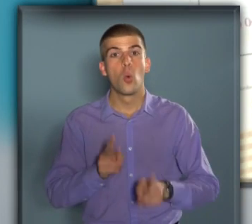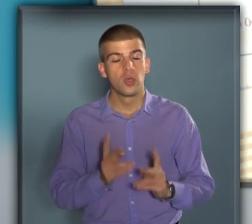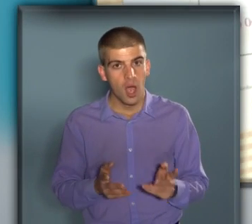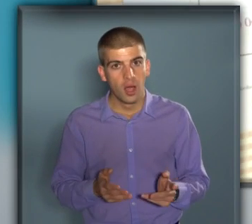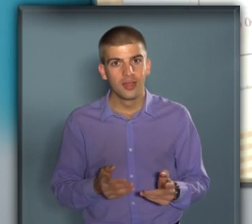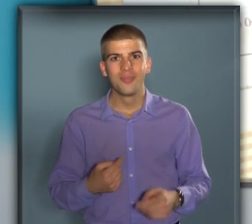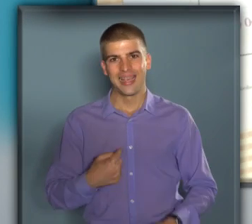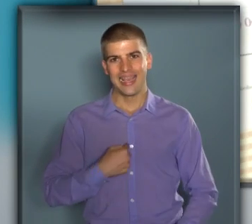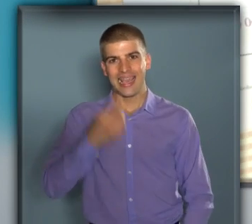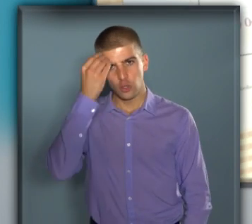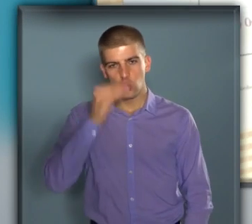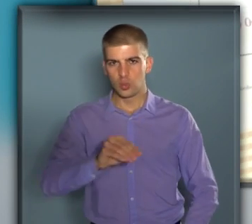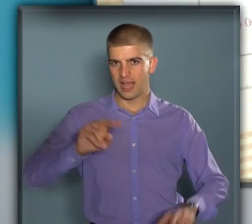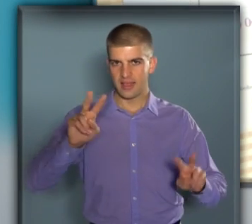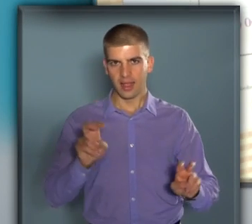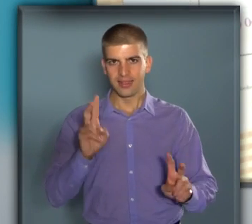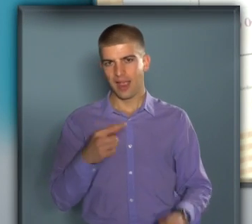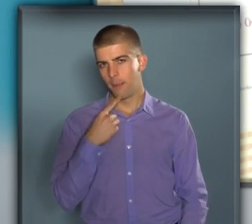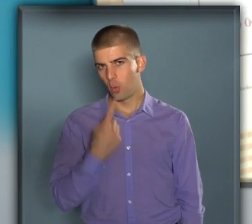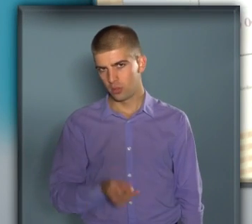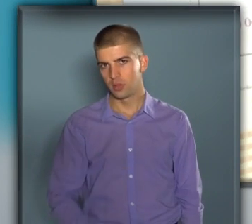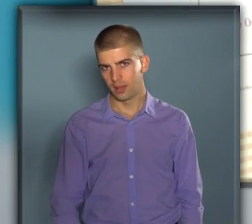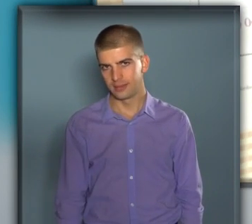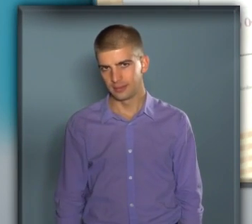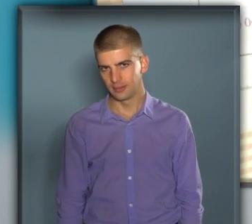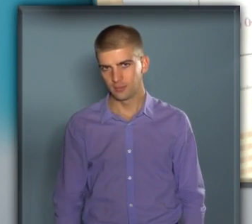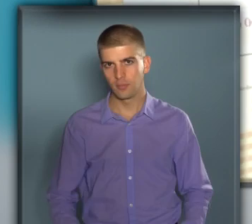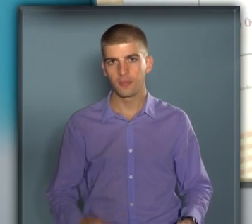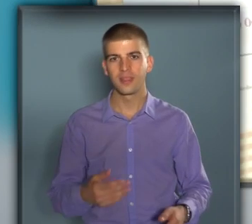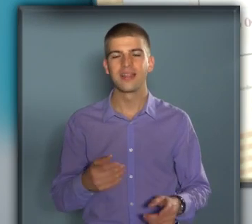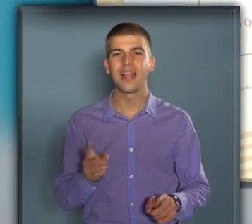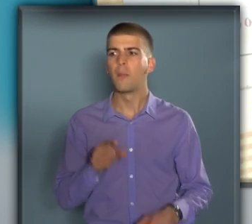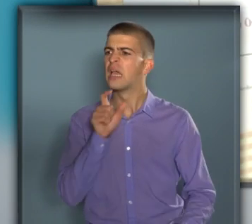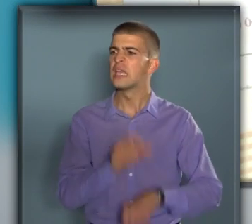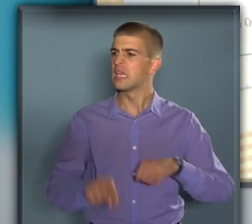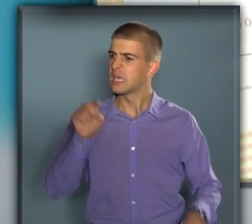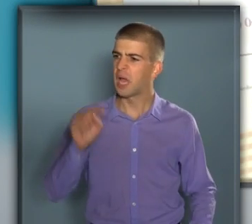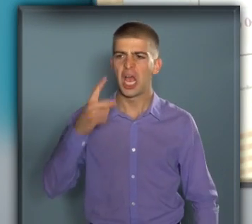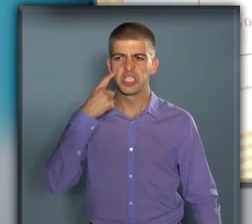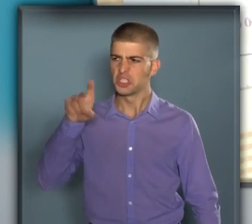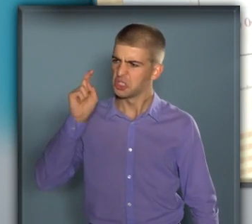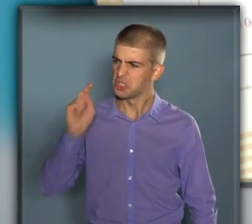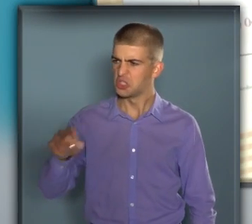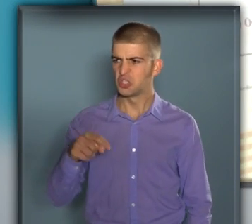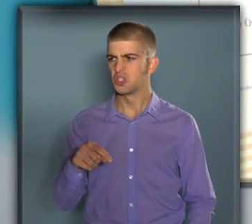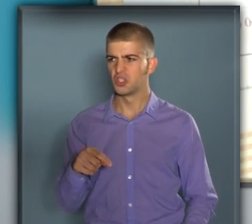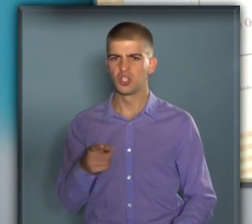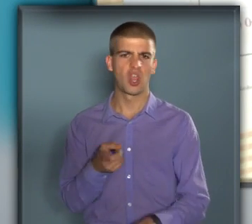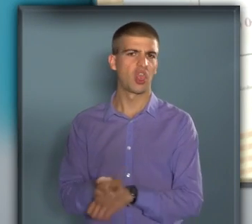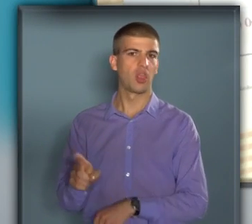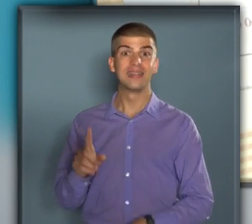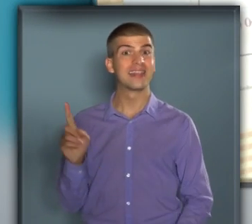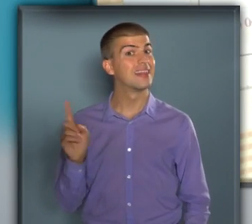mondani én üzenetes formákban, hiszen akkor nem jön át vele egy hibáztatás, egy szemrehányás, egy cikizés, amik